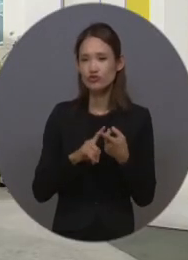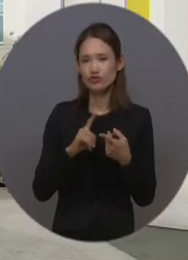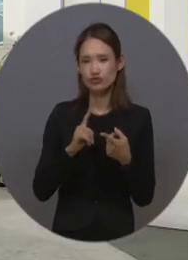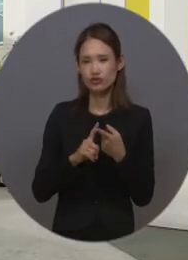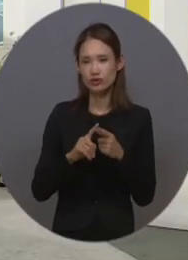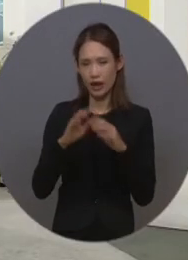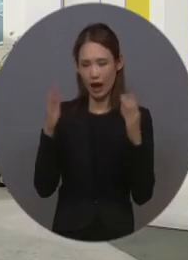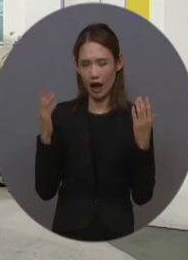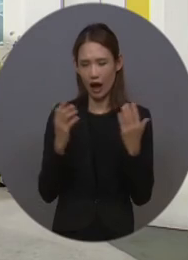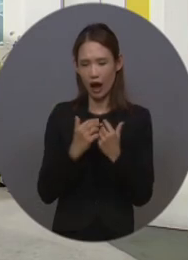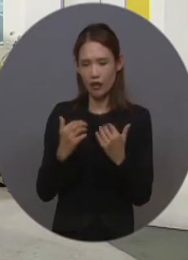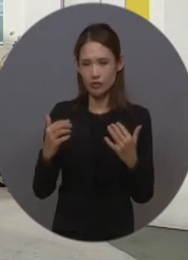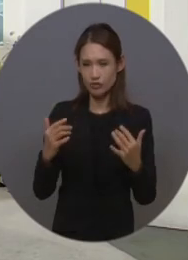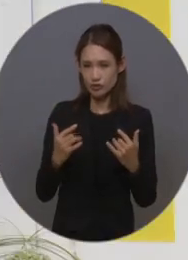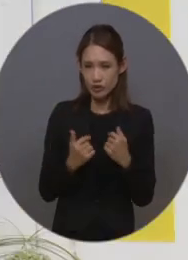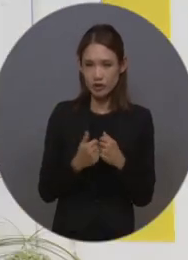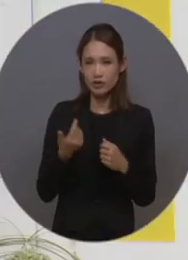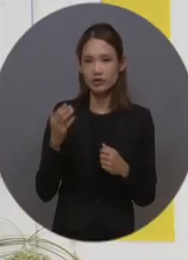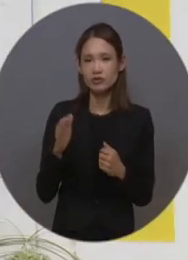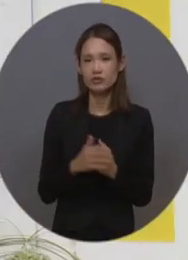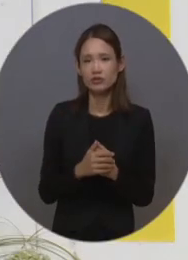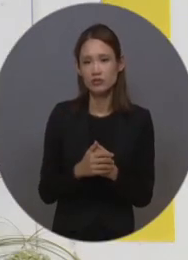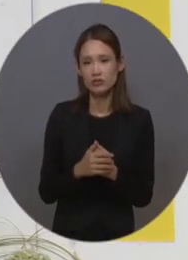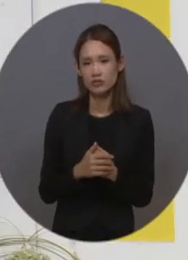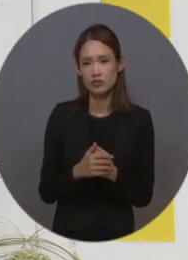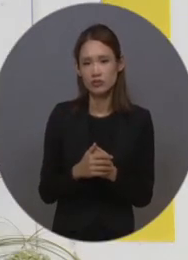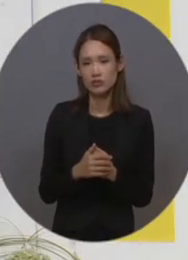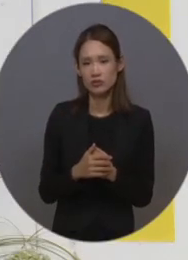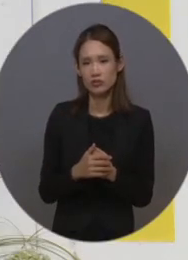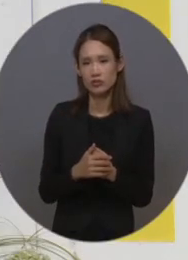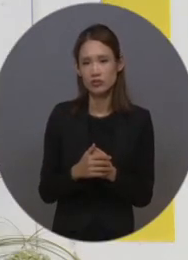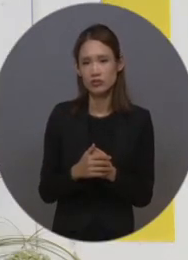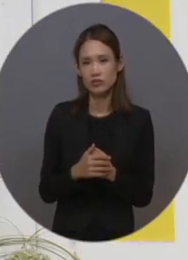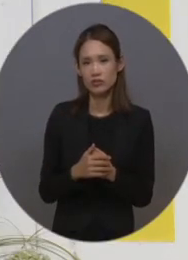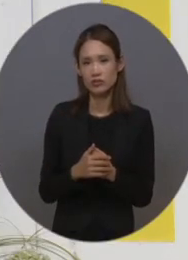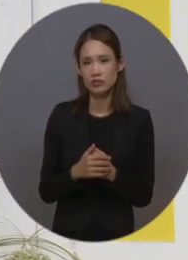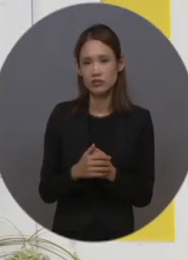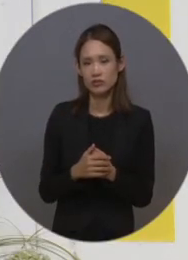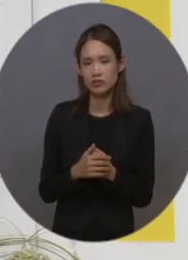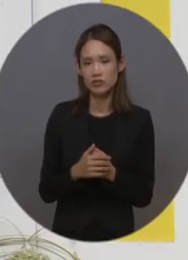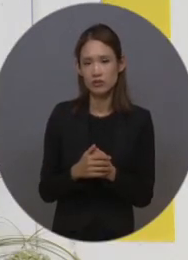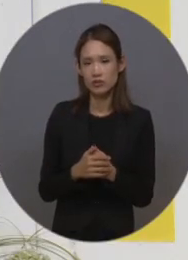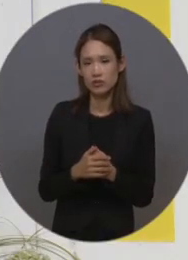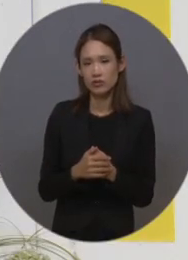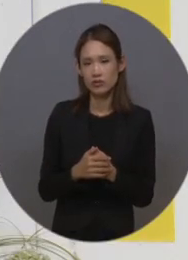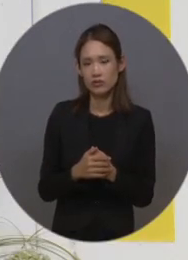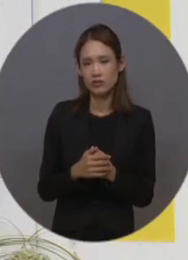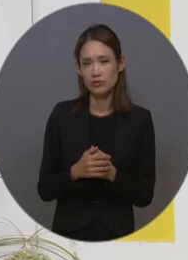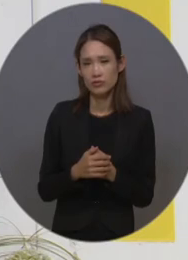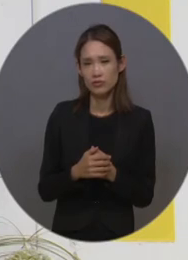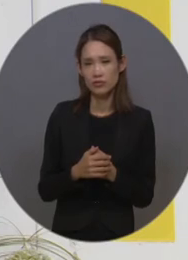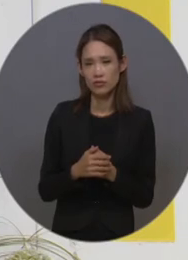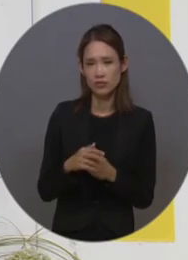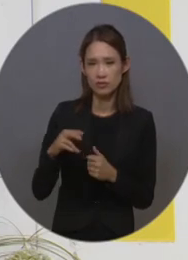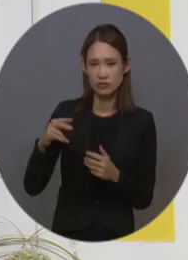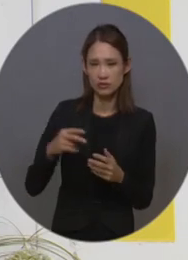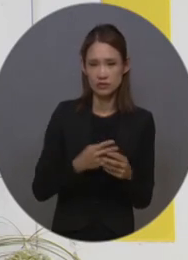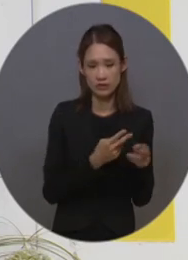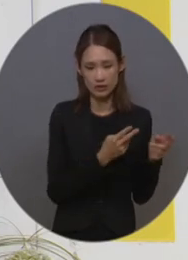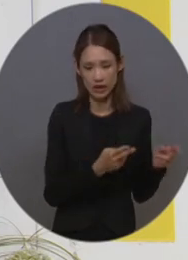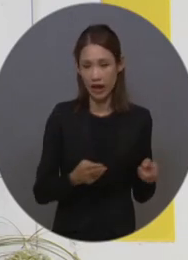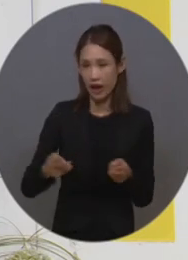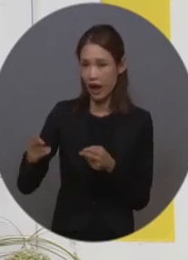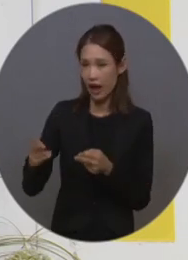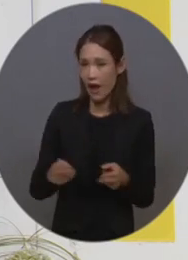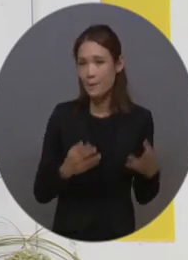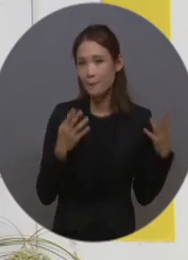월남을 하셨는데 저희 외삼촌이 이제 평양에 계시다가 평양에서 대동강에서 스케이트도 많이 타셨대요. 어릴